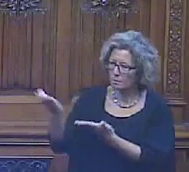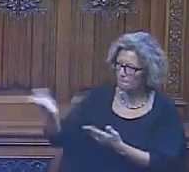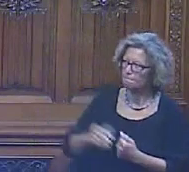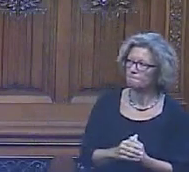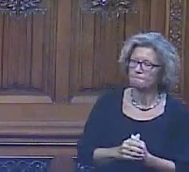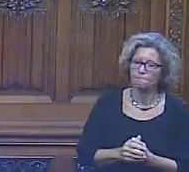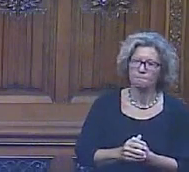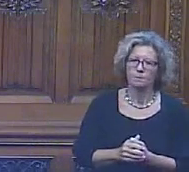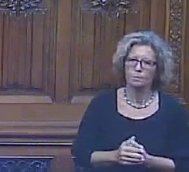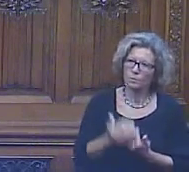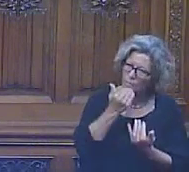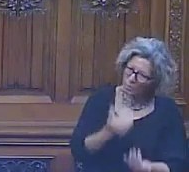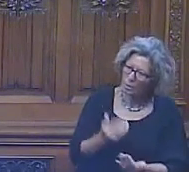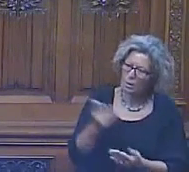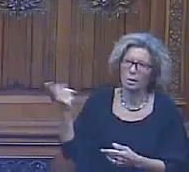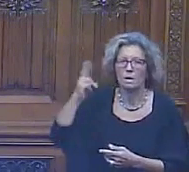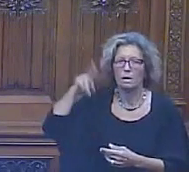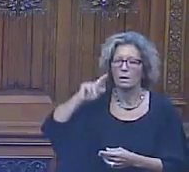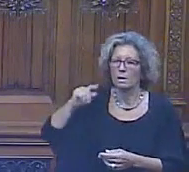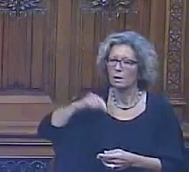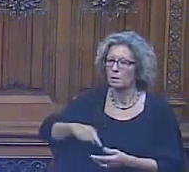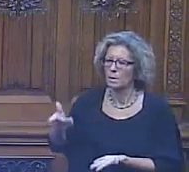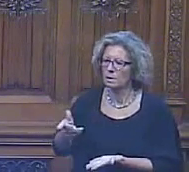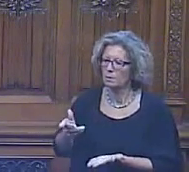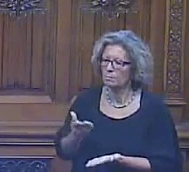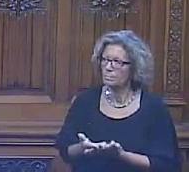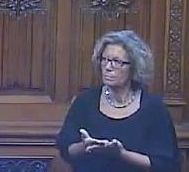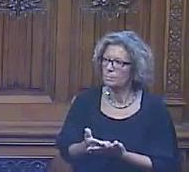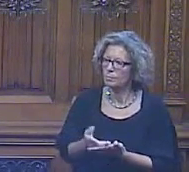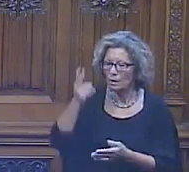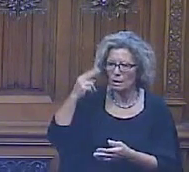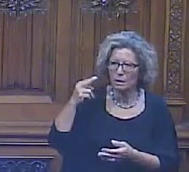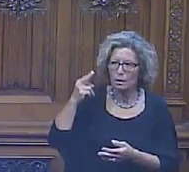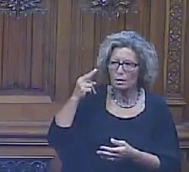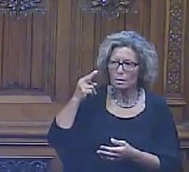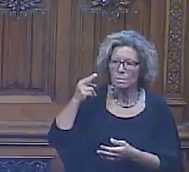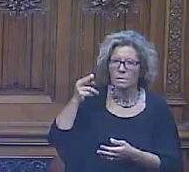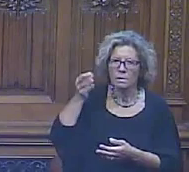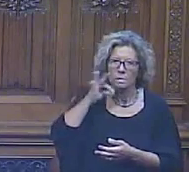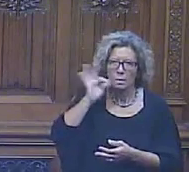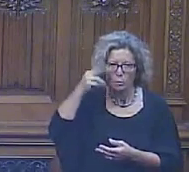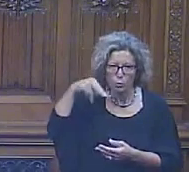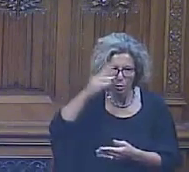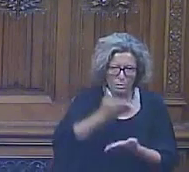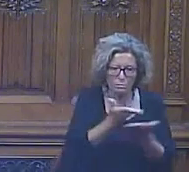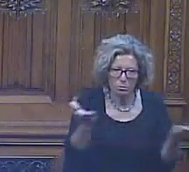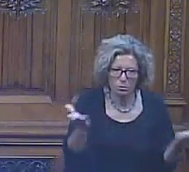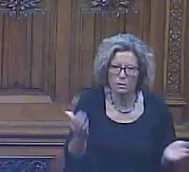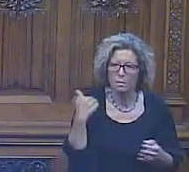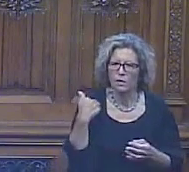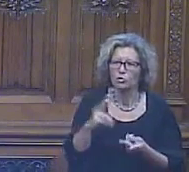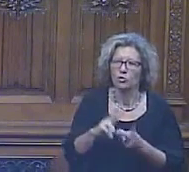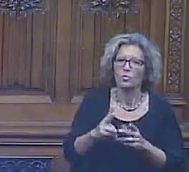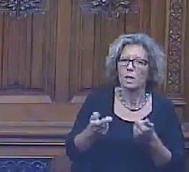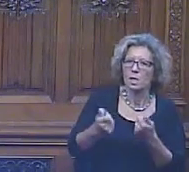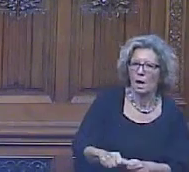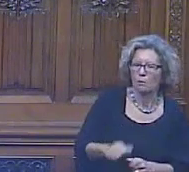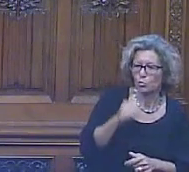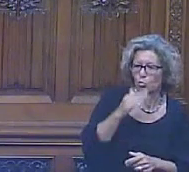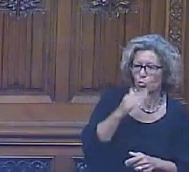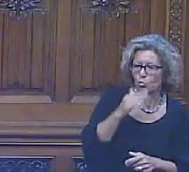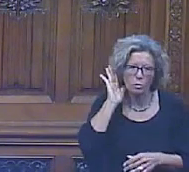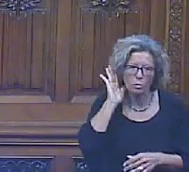Abgeordneter. Danke, sehr geehrter Herr Präsident, sehr geehrte Frau Stadträtin, meine Damen und Herren. Das hat sich heute schon sehr nach Abschlussrede